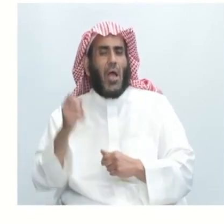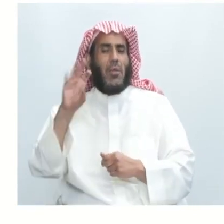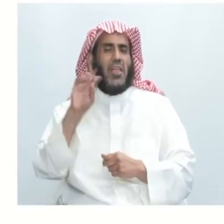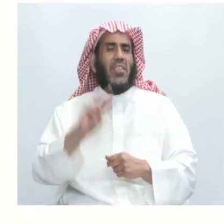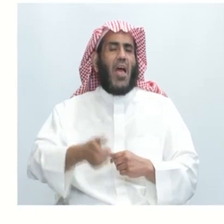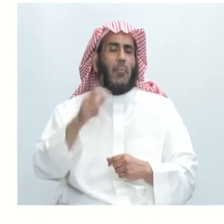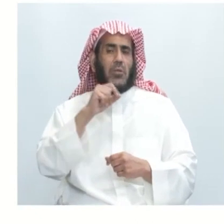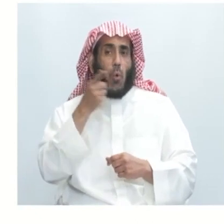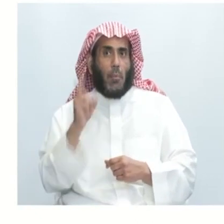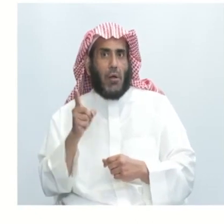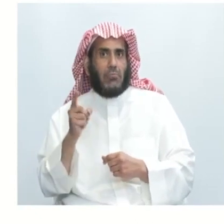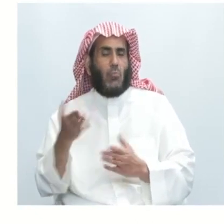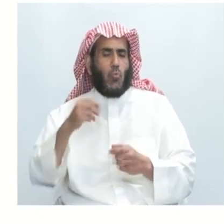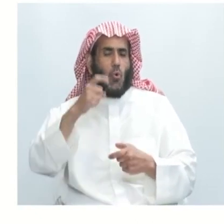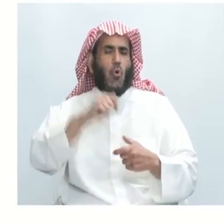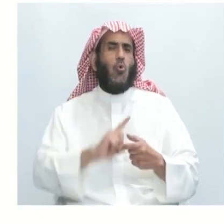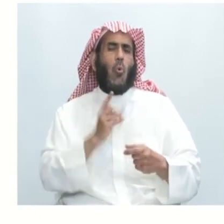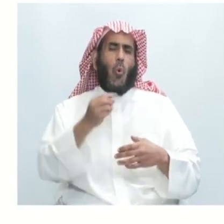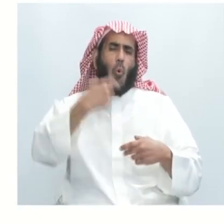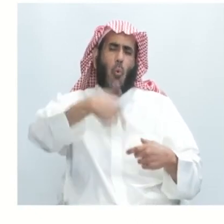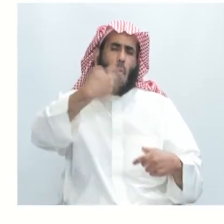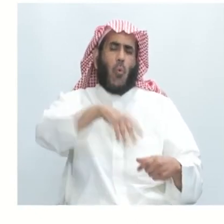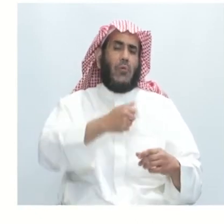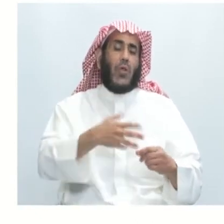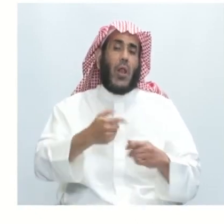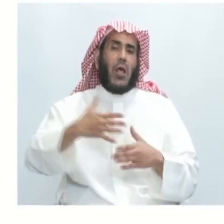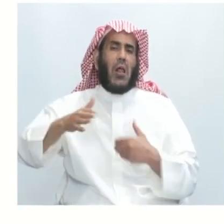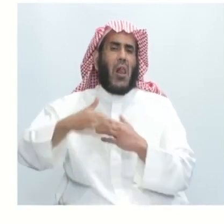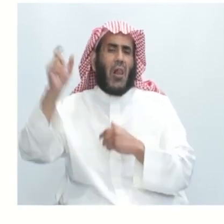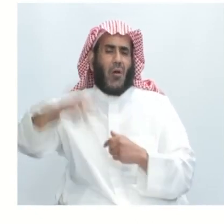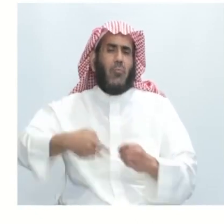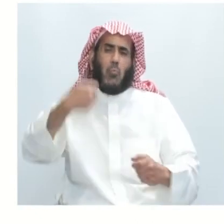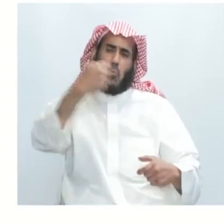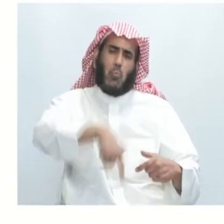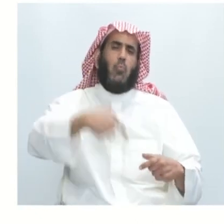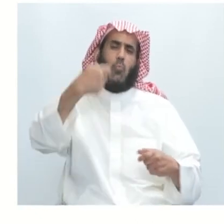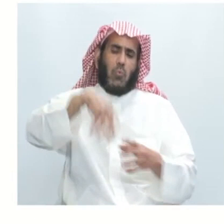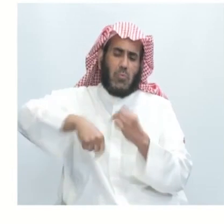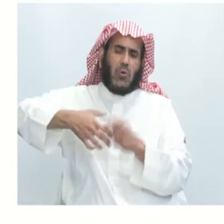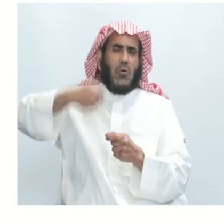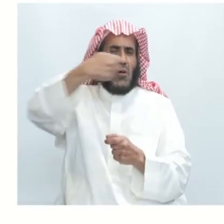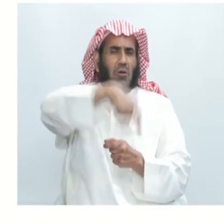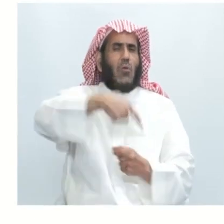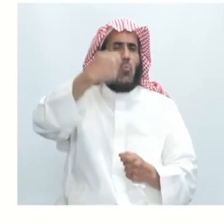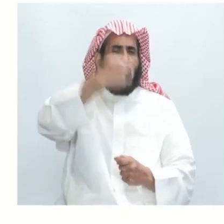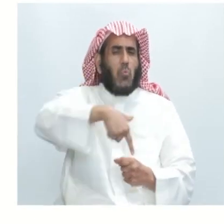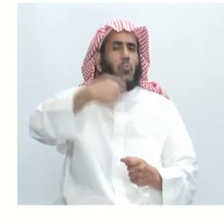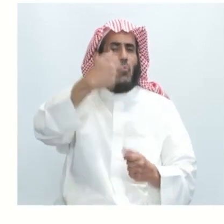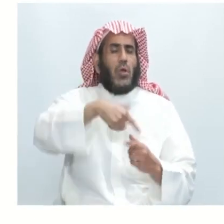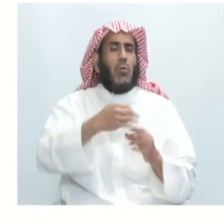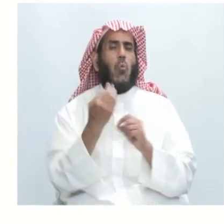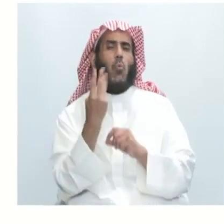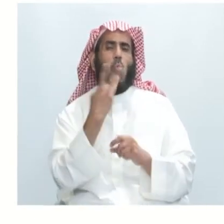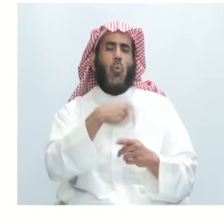ثابت وامره ان يملا الكوب بالدراهم فظل الخادمه يضع درهما وراء اخر حتى وضع